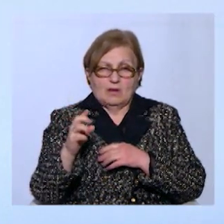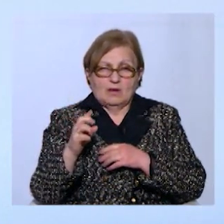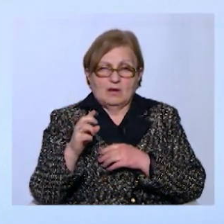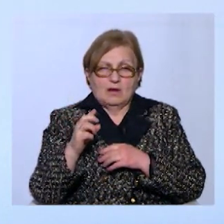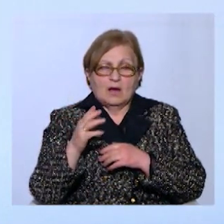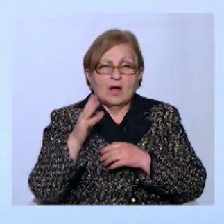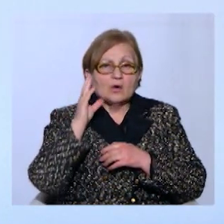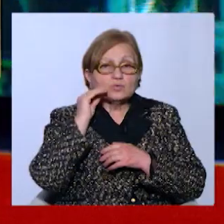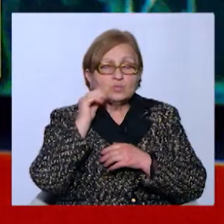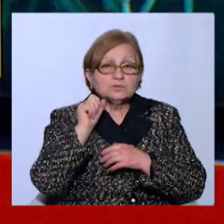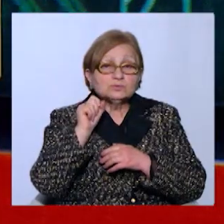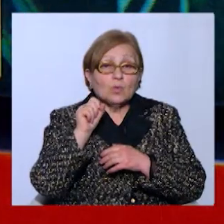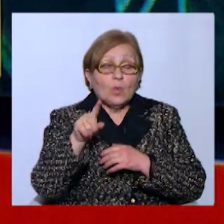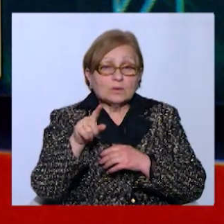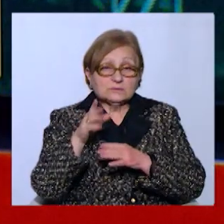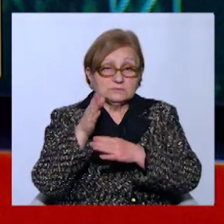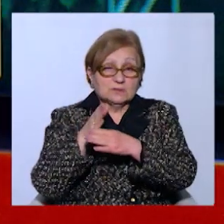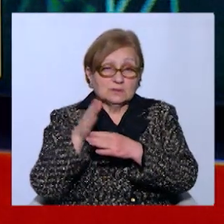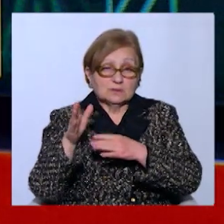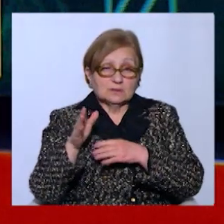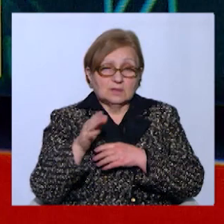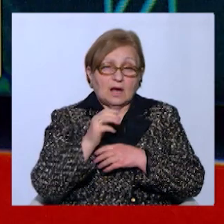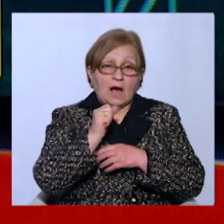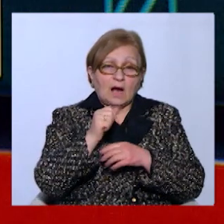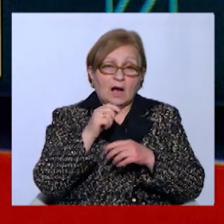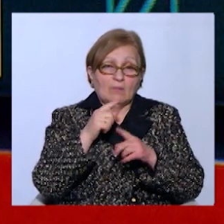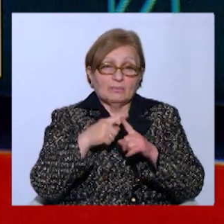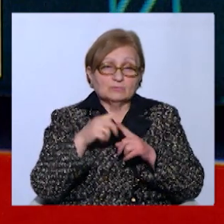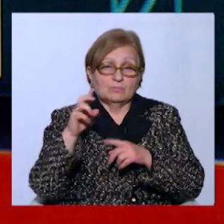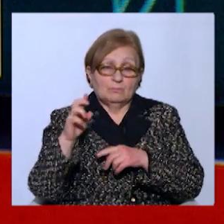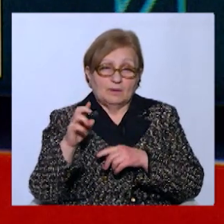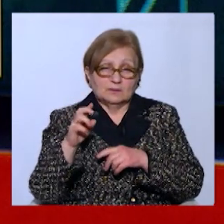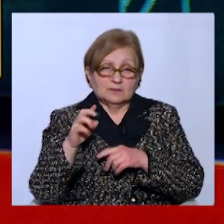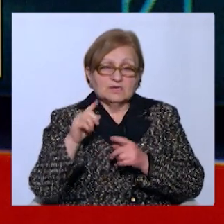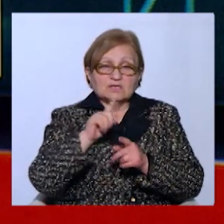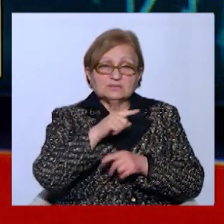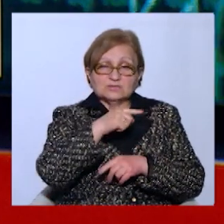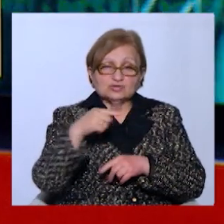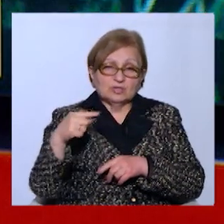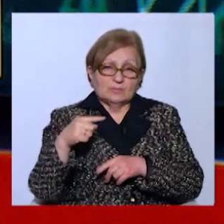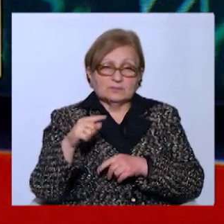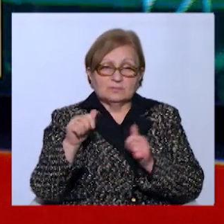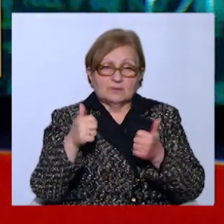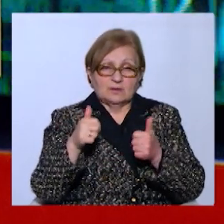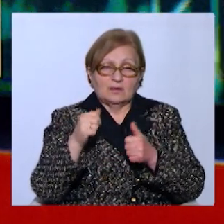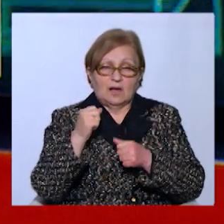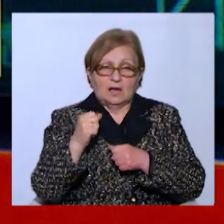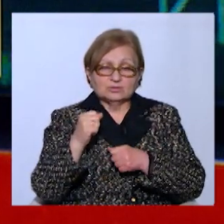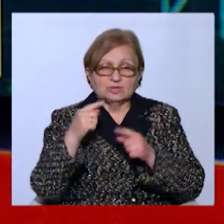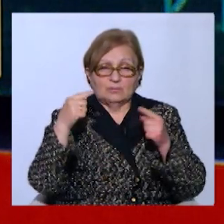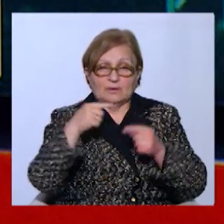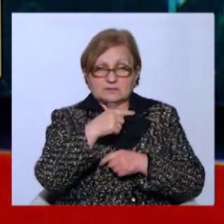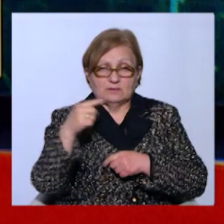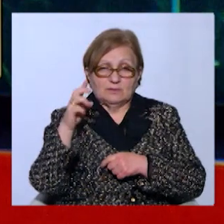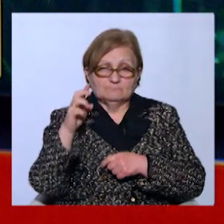არის ოქროს თანაფარდობით გაყოფილი თუ a პლუს b ისე შეეფარდება 100 როგორც a შეეფარდება